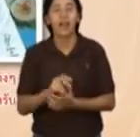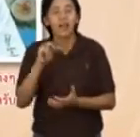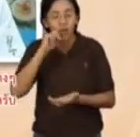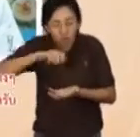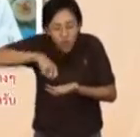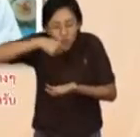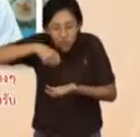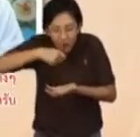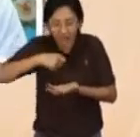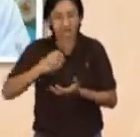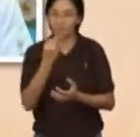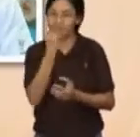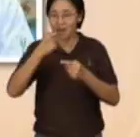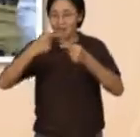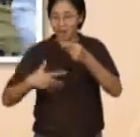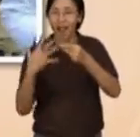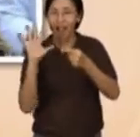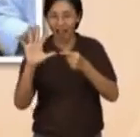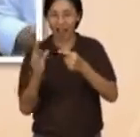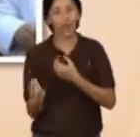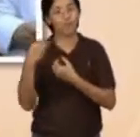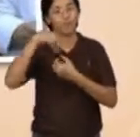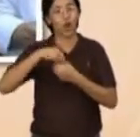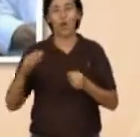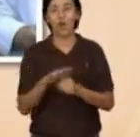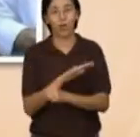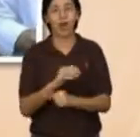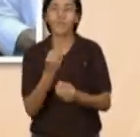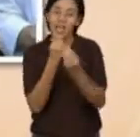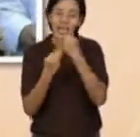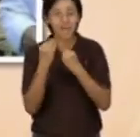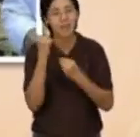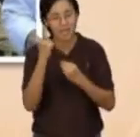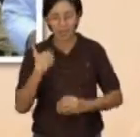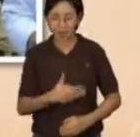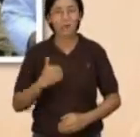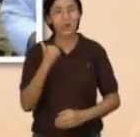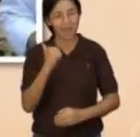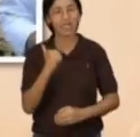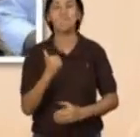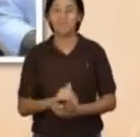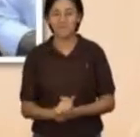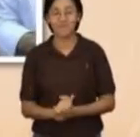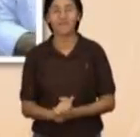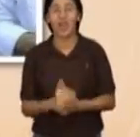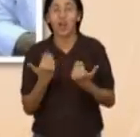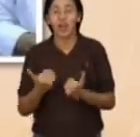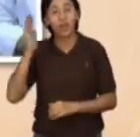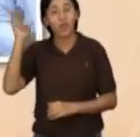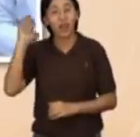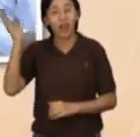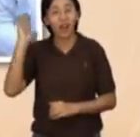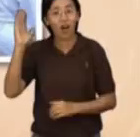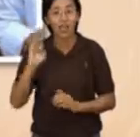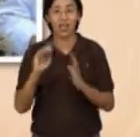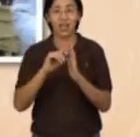บ5หมวดหมู่นะครับ คุณค่าทางอาหารมากแล้วก็ยังเปลี่ยนไปด้วยรสชาติที่อร่อยอีกด้วยนะคะวันนี้ต้องขอขอบคุณวิทยากรประจำรายการของเ